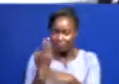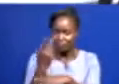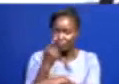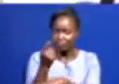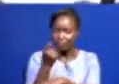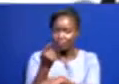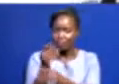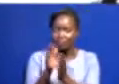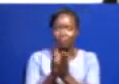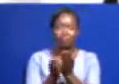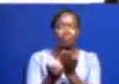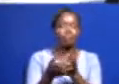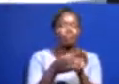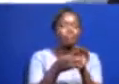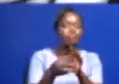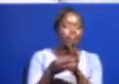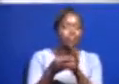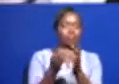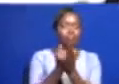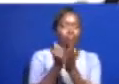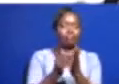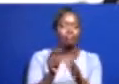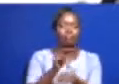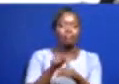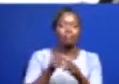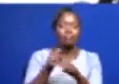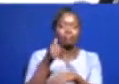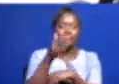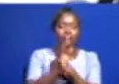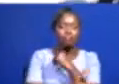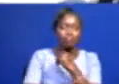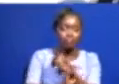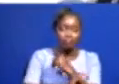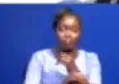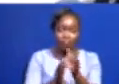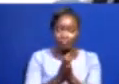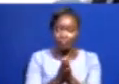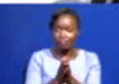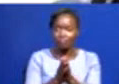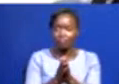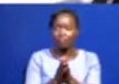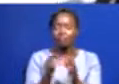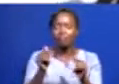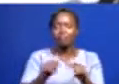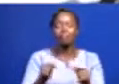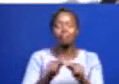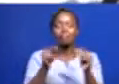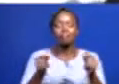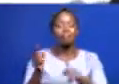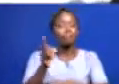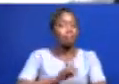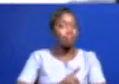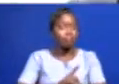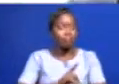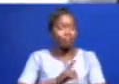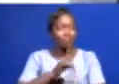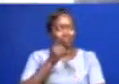kuwa connect na recruiters nationally na outside Kenya. Siku ya leo ni siku kubwa sana.